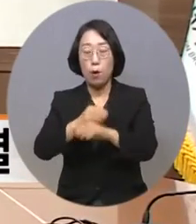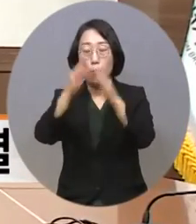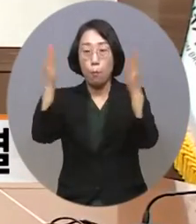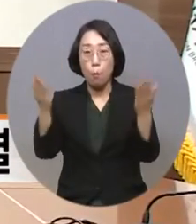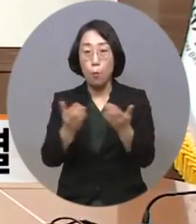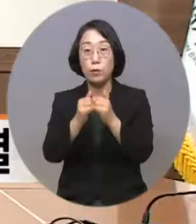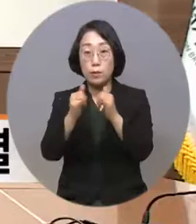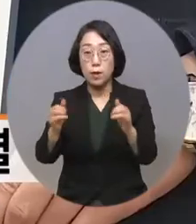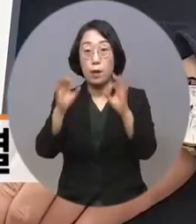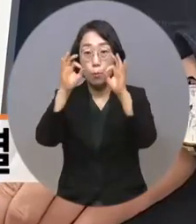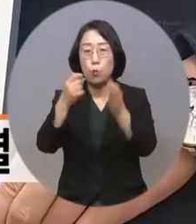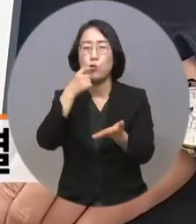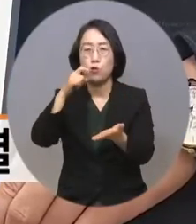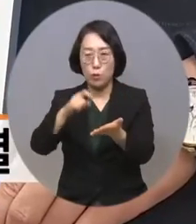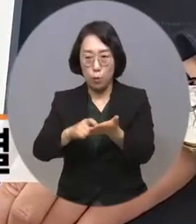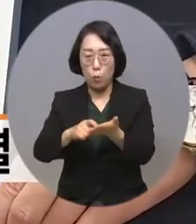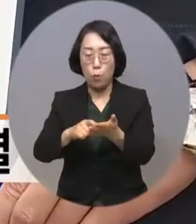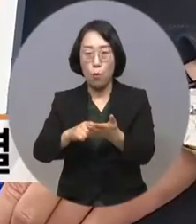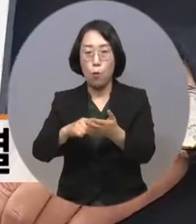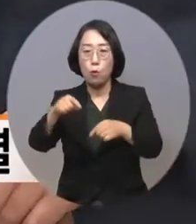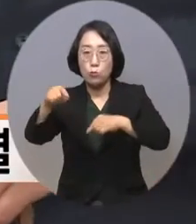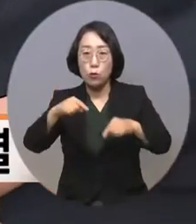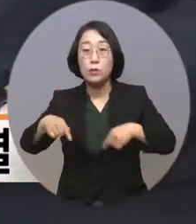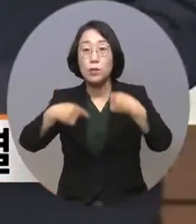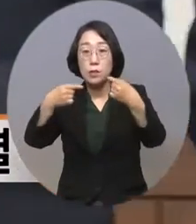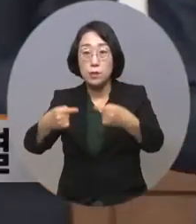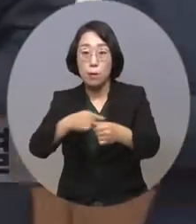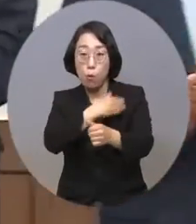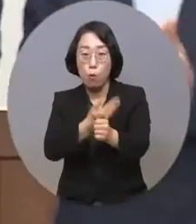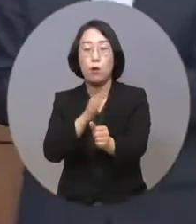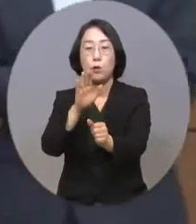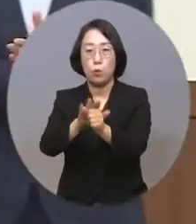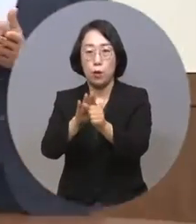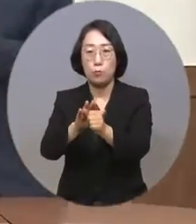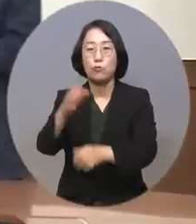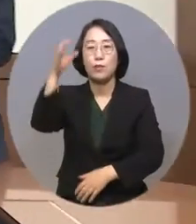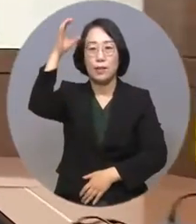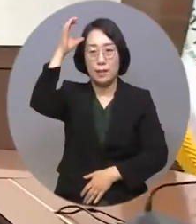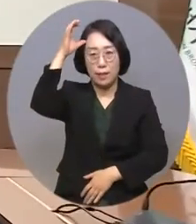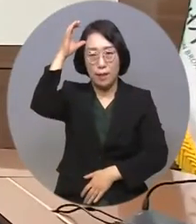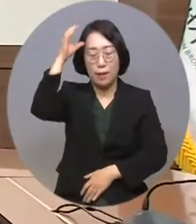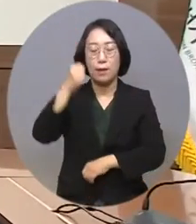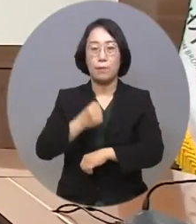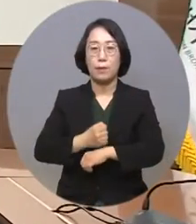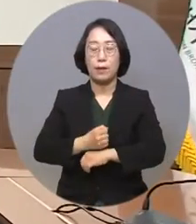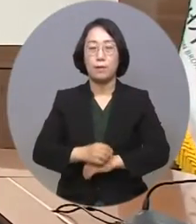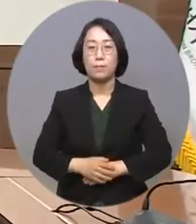시청자의 접근성과 참정권을 보장하는 데 기여할 것으로 기대됩니다.